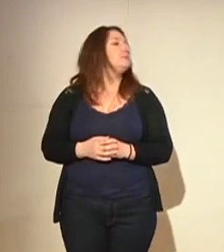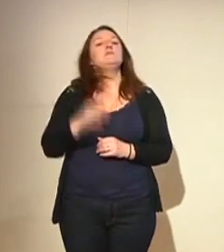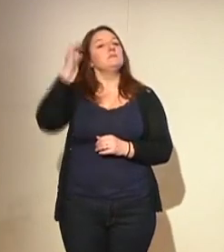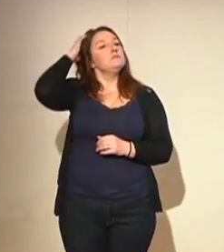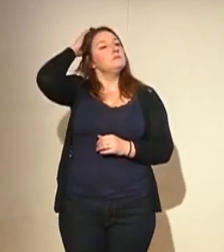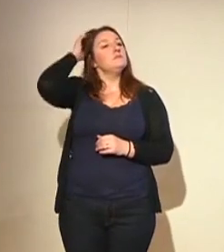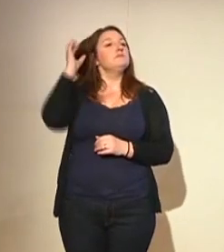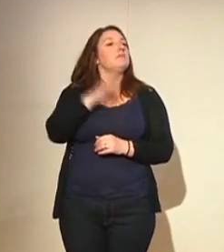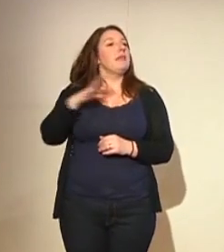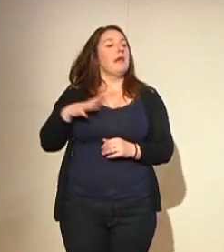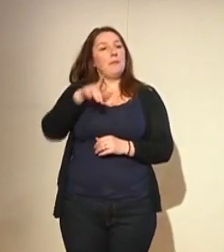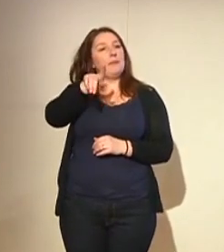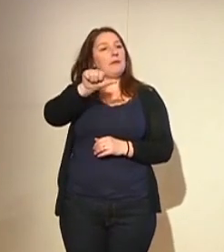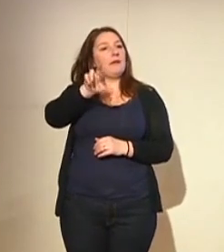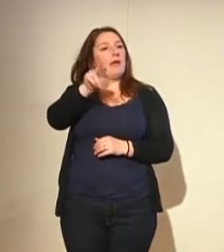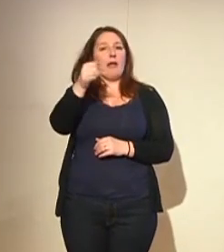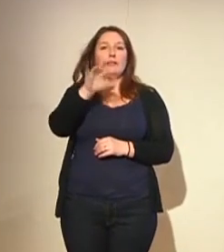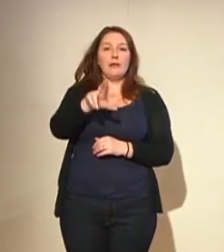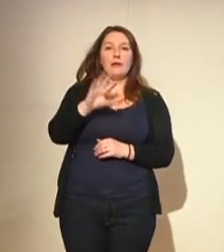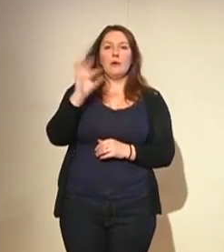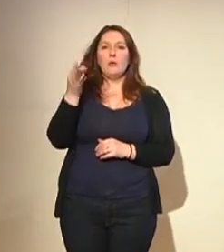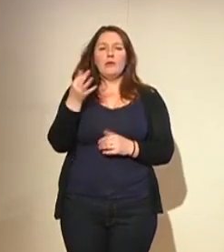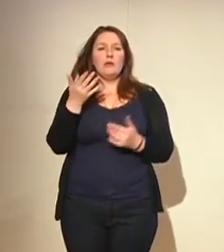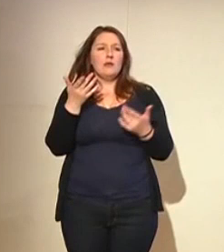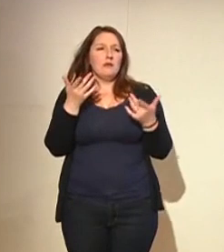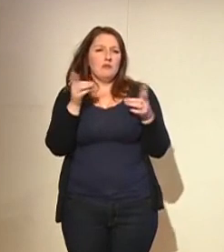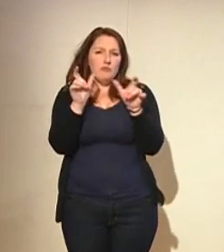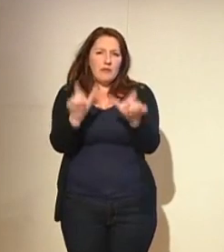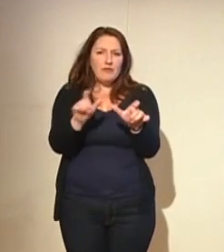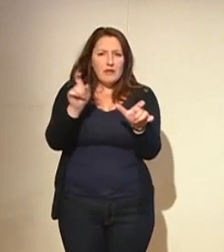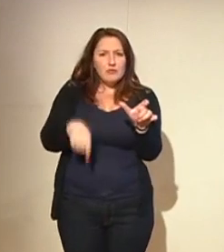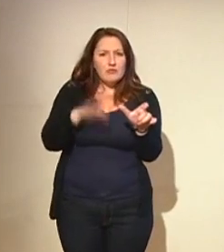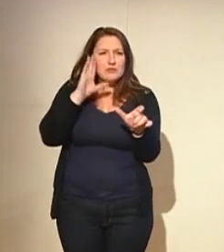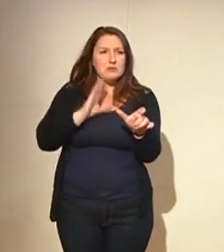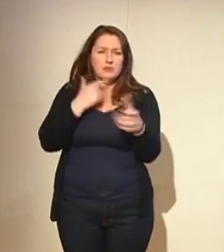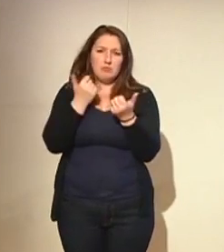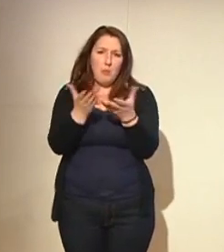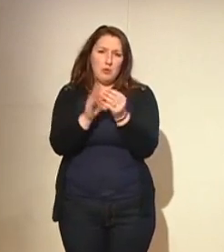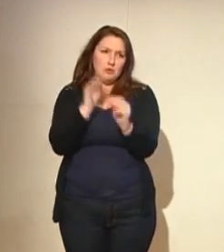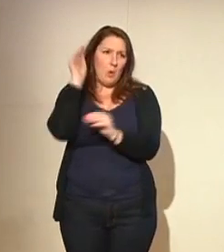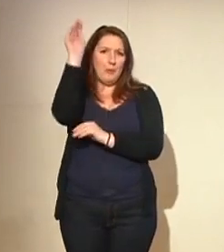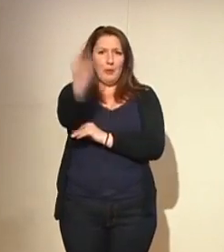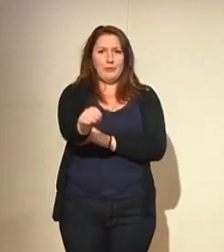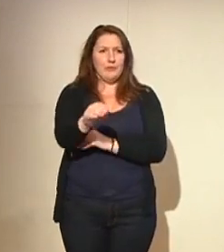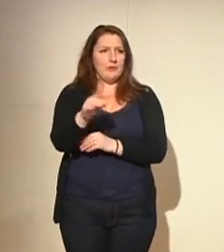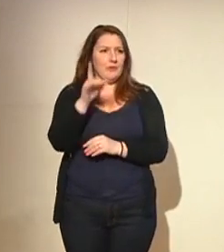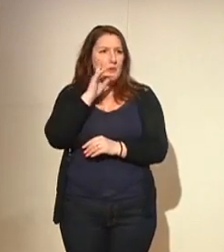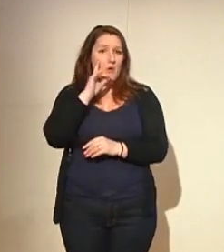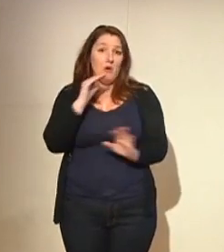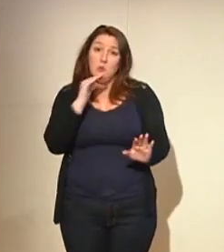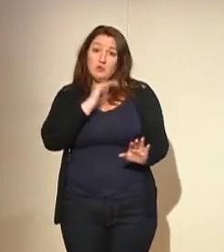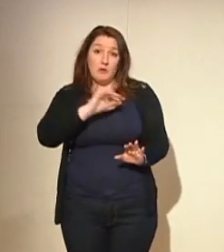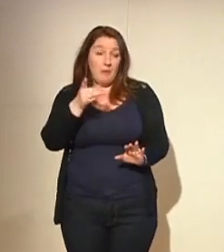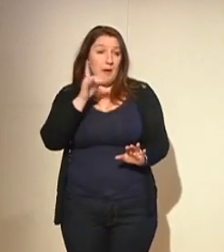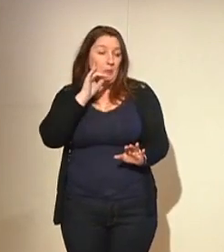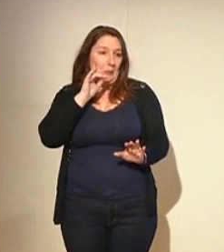Mame Garnier petite vérification à faire donc je vous propose de reporter la délibération il n'y a pas d'urgence parce